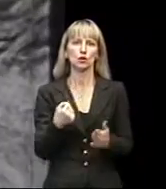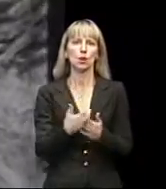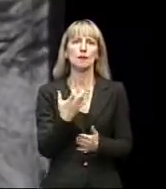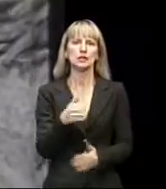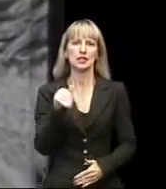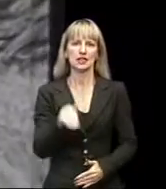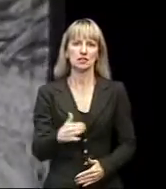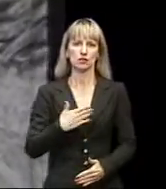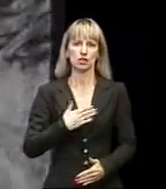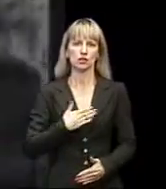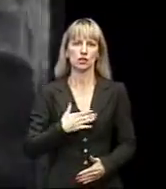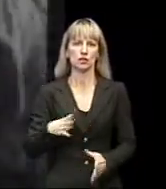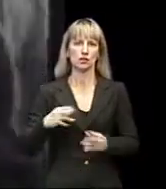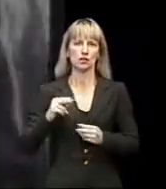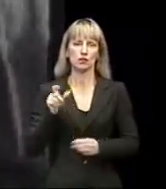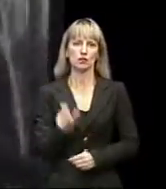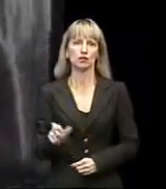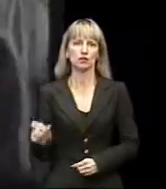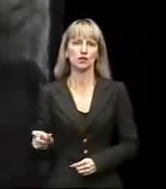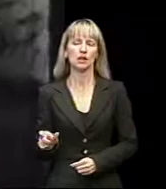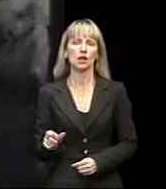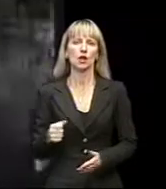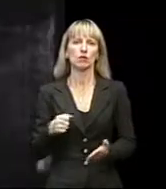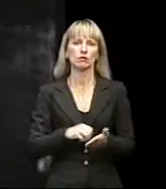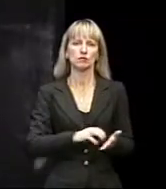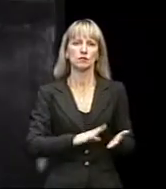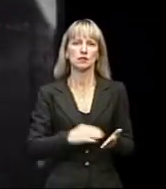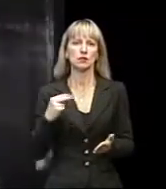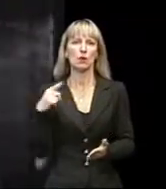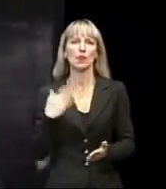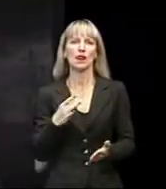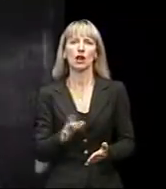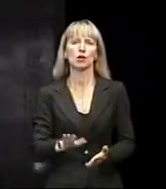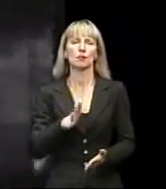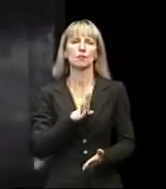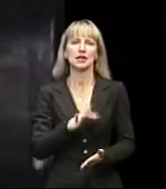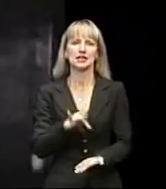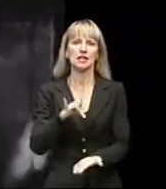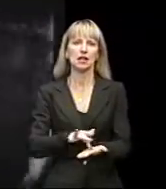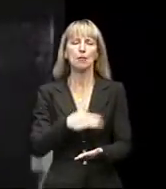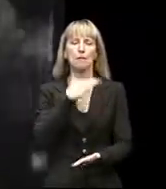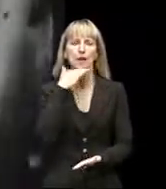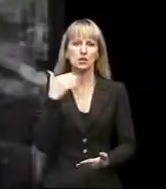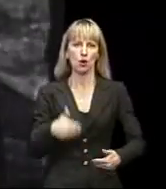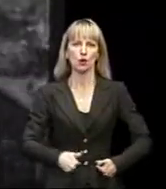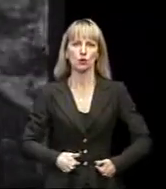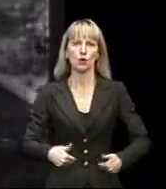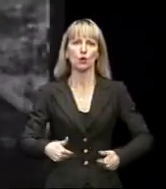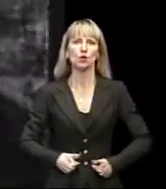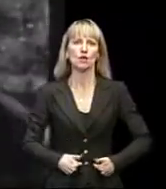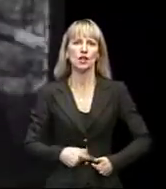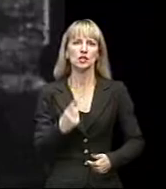наших співвітчизників. За даними Державного архіву Запорізької області, наш регіон був епіцентром масового голоду.